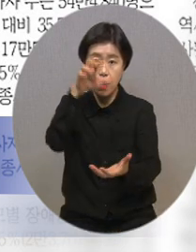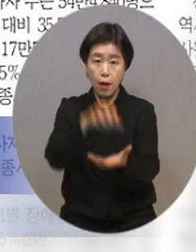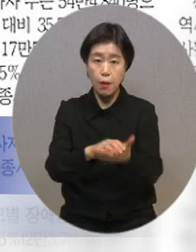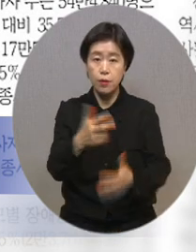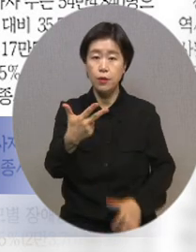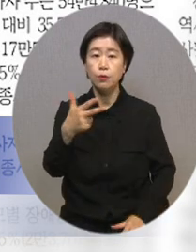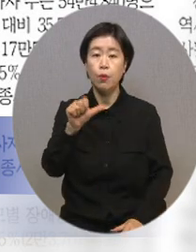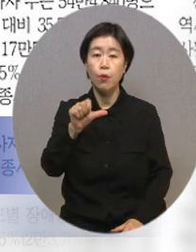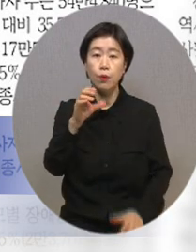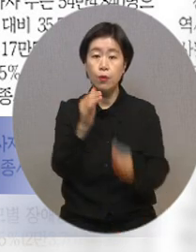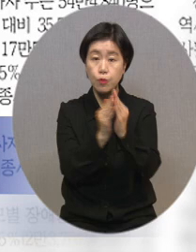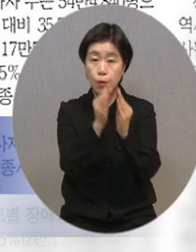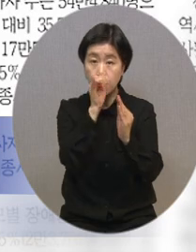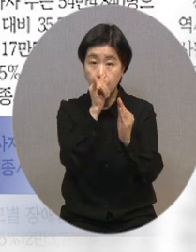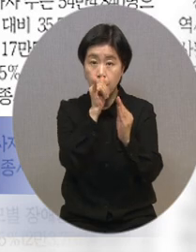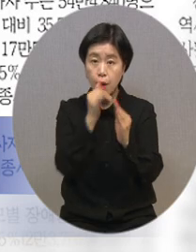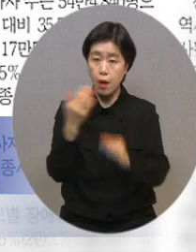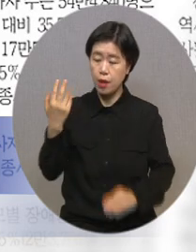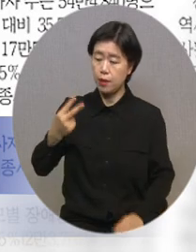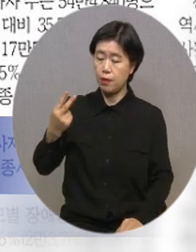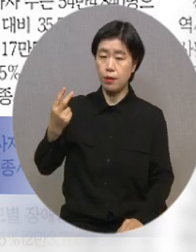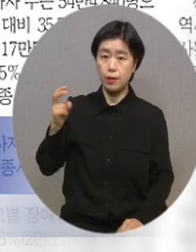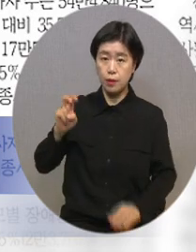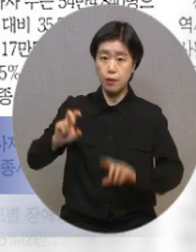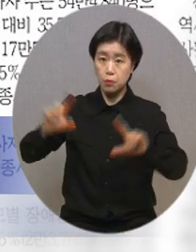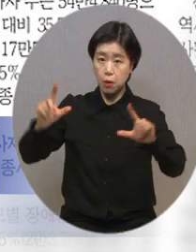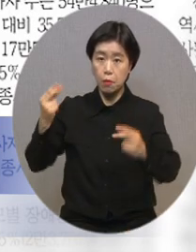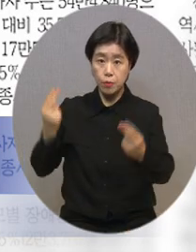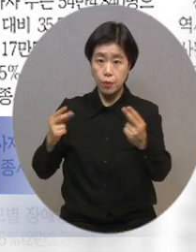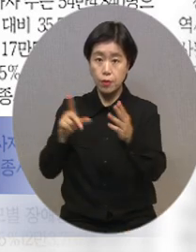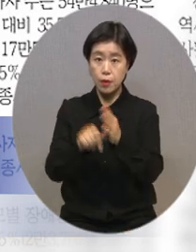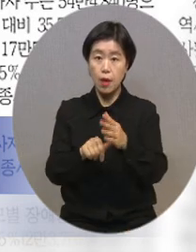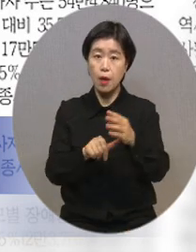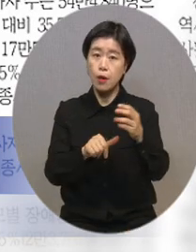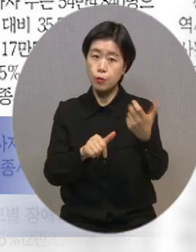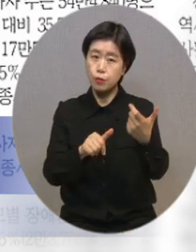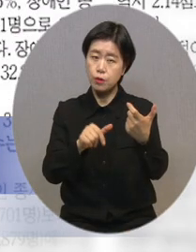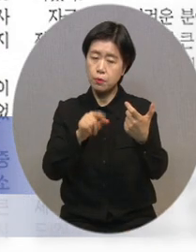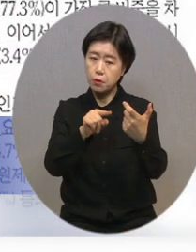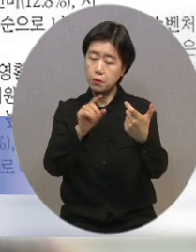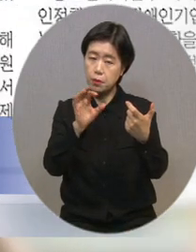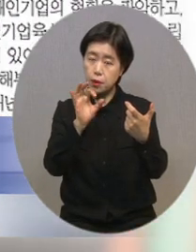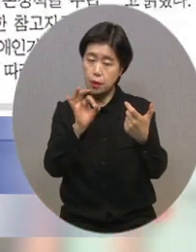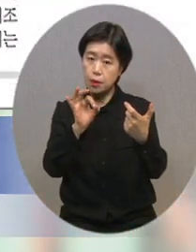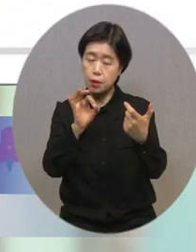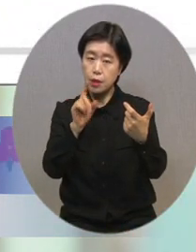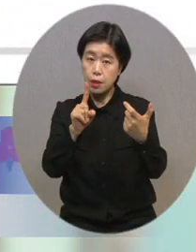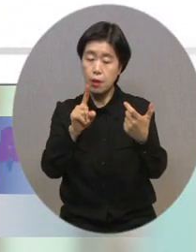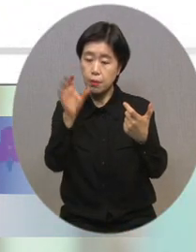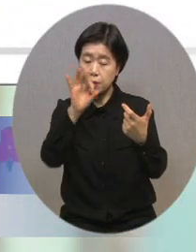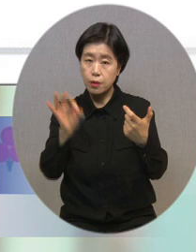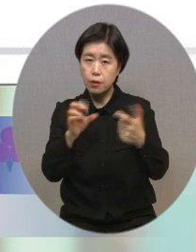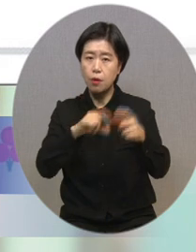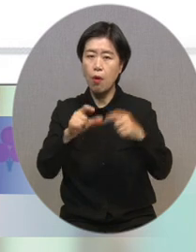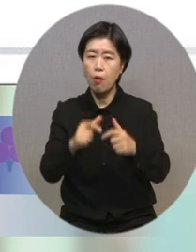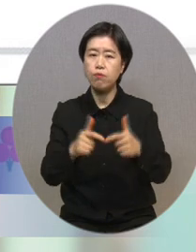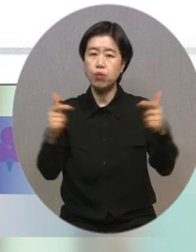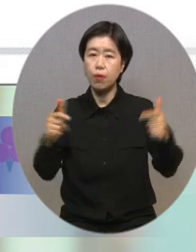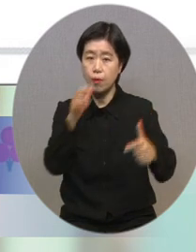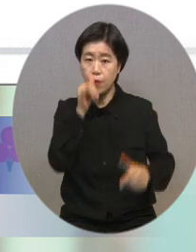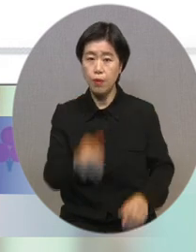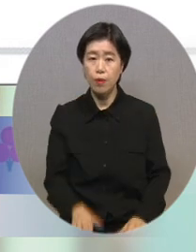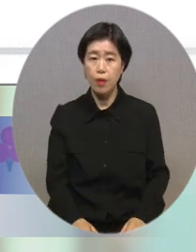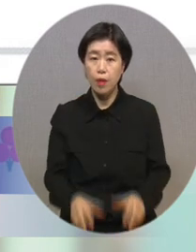75조원 지난 2020년 대비 60.1% 증가했습니다 특히 장애 기업이 경영